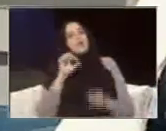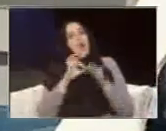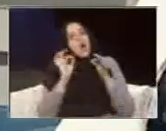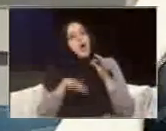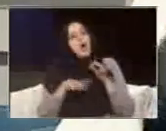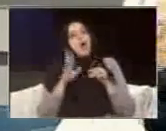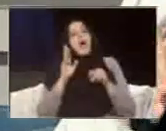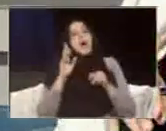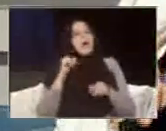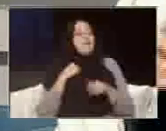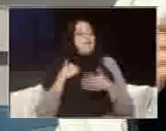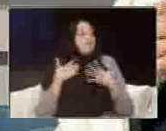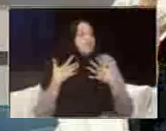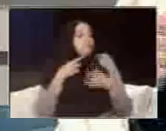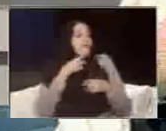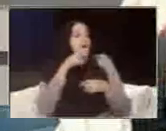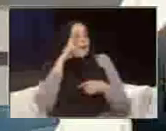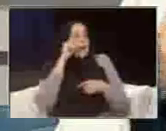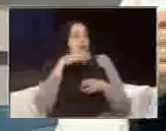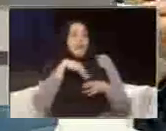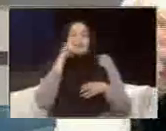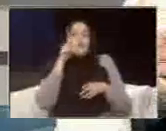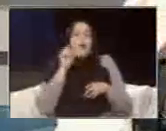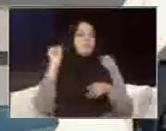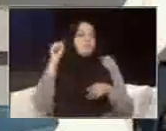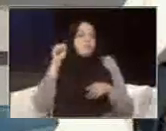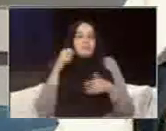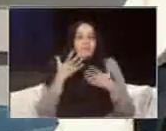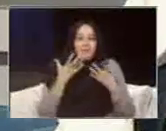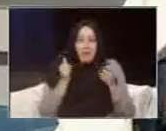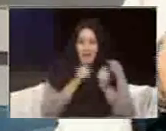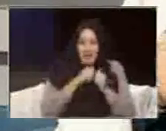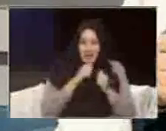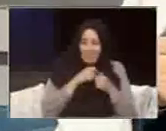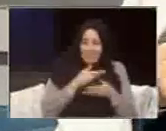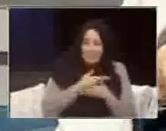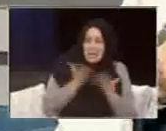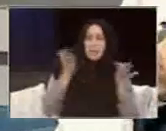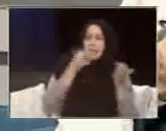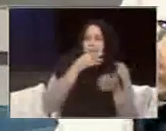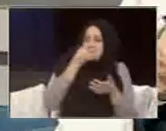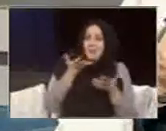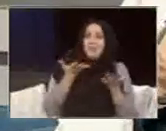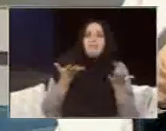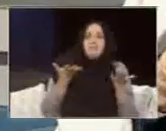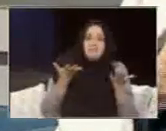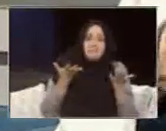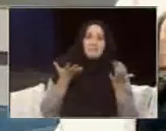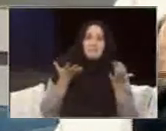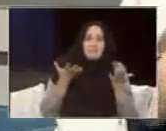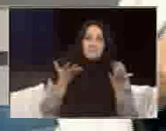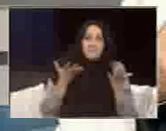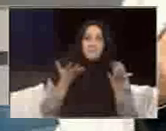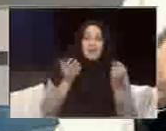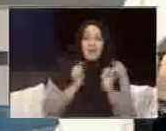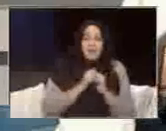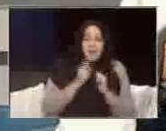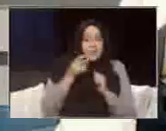الطفل يلقاه سبة وبعدين يقول لك بكل بساطة وبكل، وطبعا تلقينا كلامك بكل